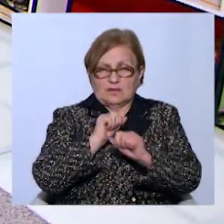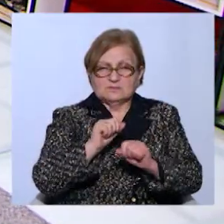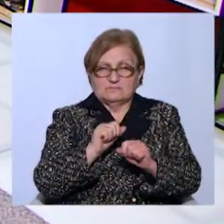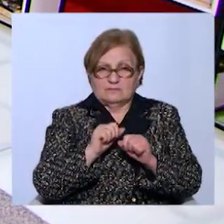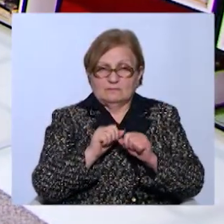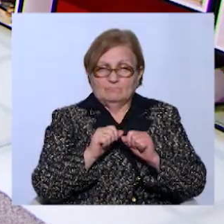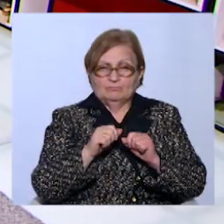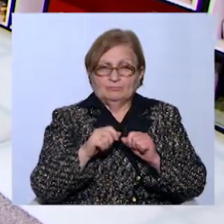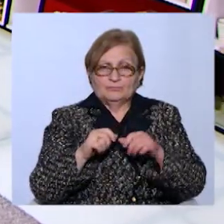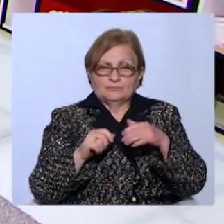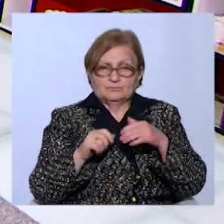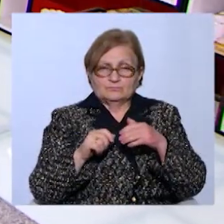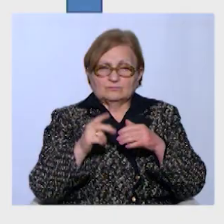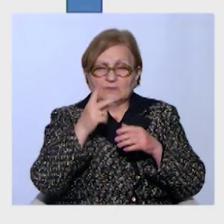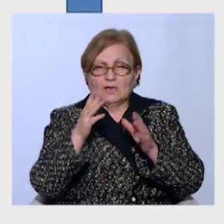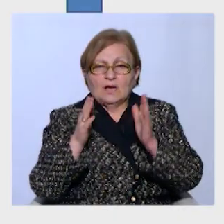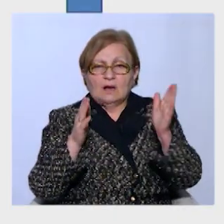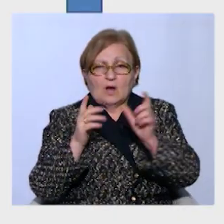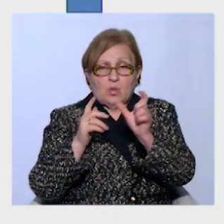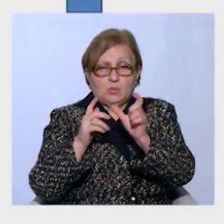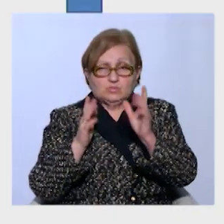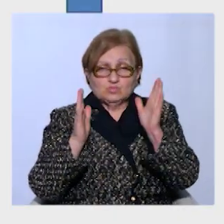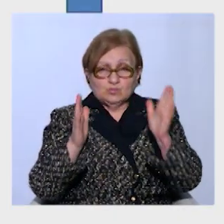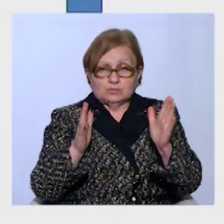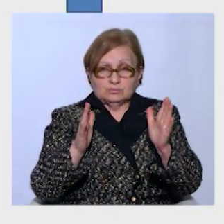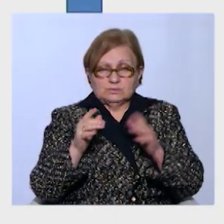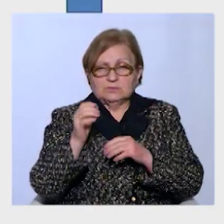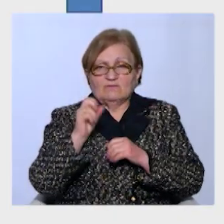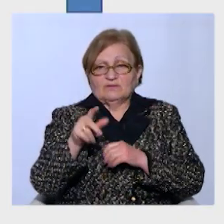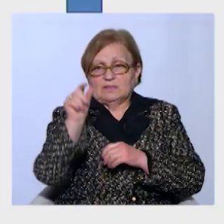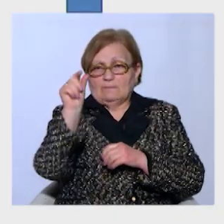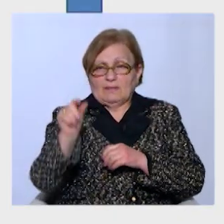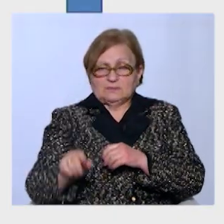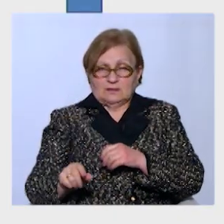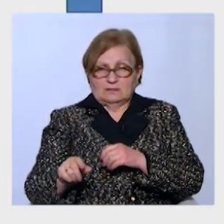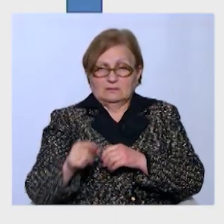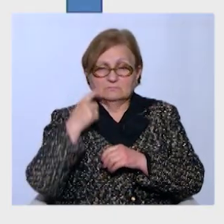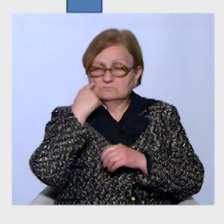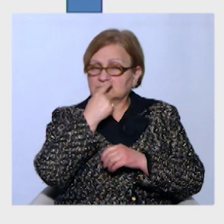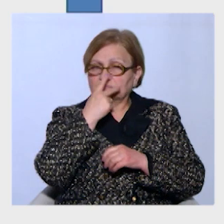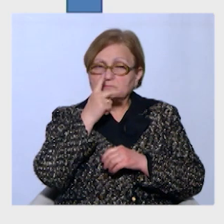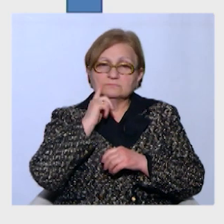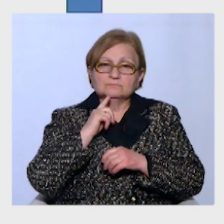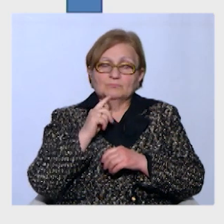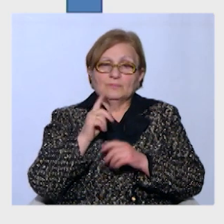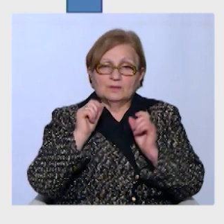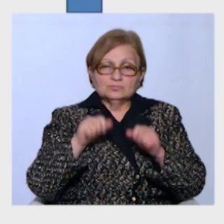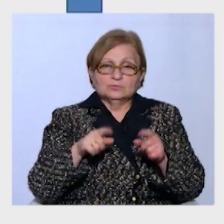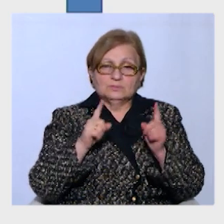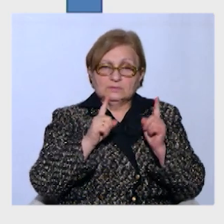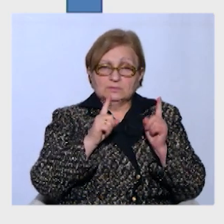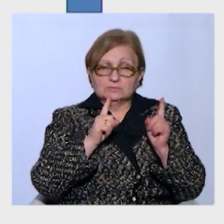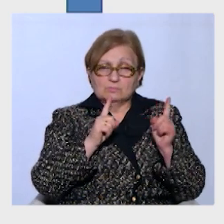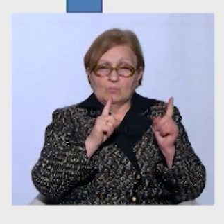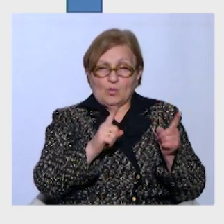ერთი მარცხენა მართკუთხედი ამ გრძელ მართკუთხაზე თვალი უფრო ლამაზად აღეკვავსო. ანუ შესაბამისად მონაკვეთით შეიძლება დავყოთ ამ